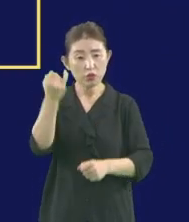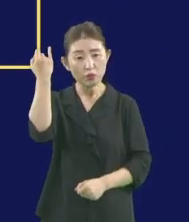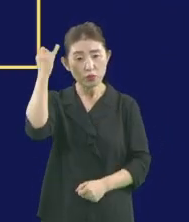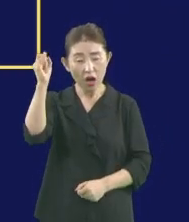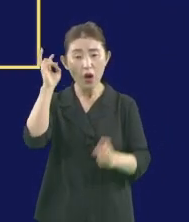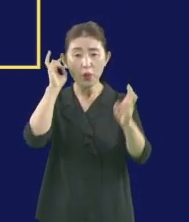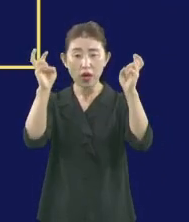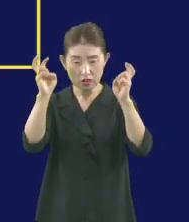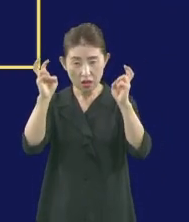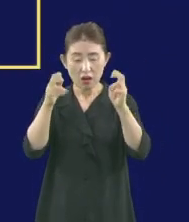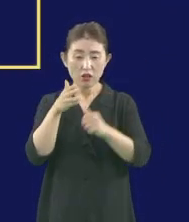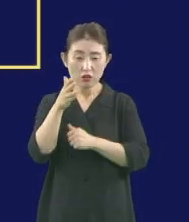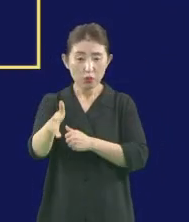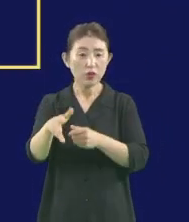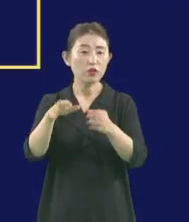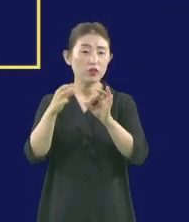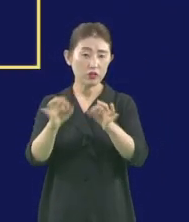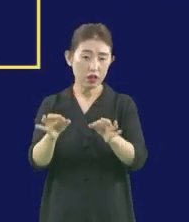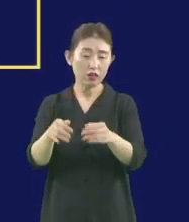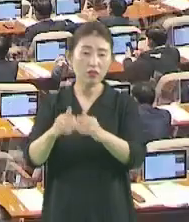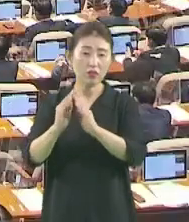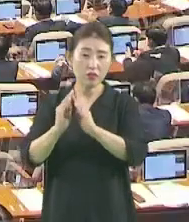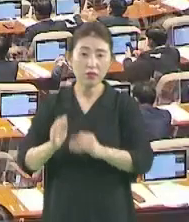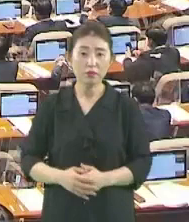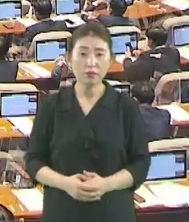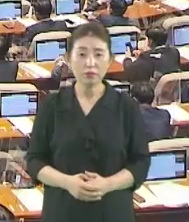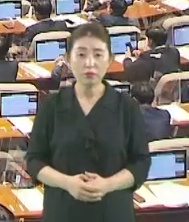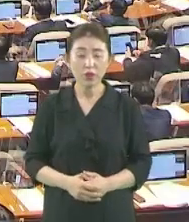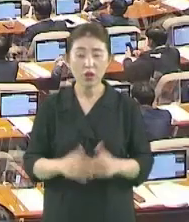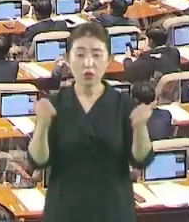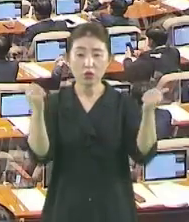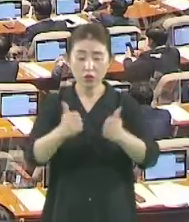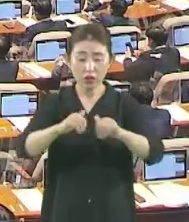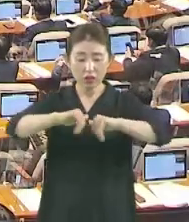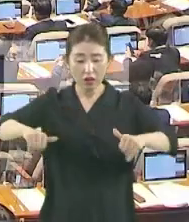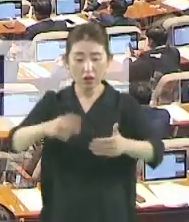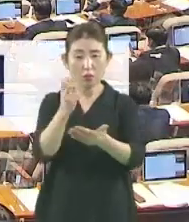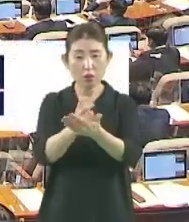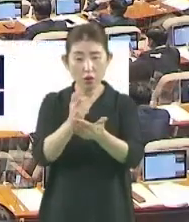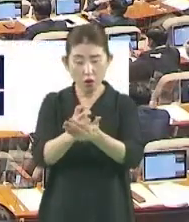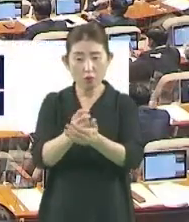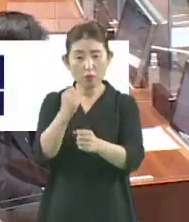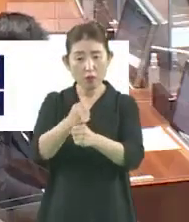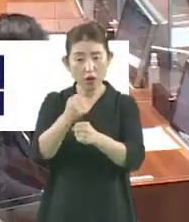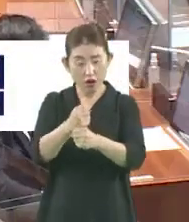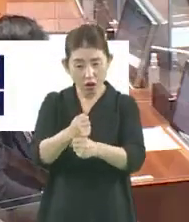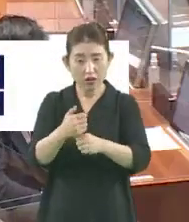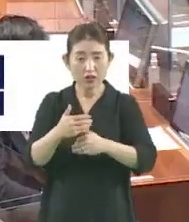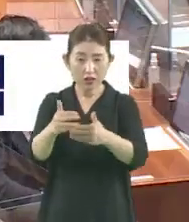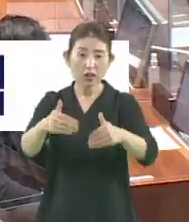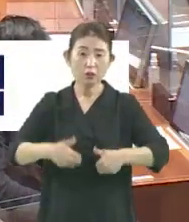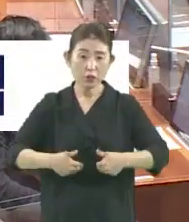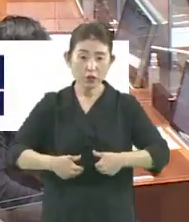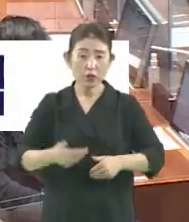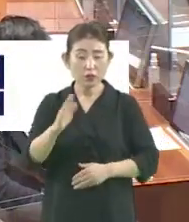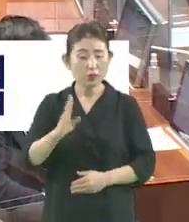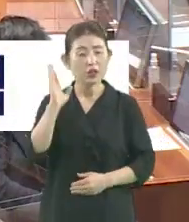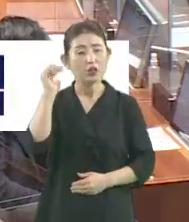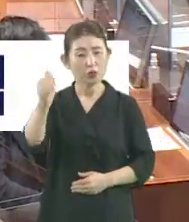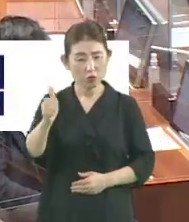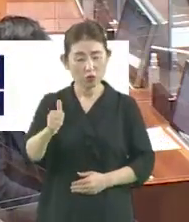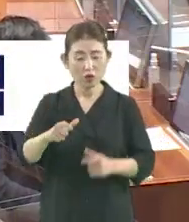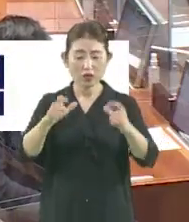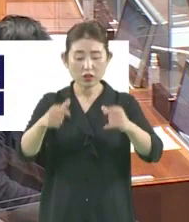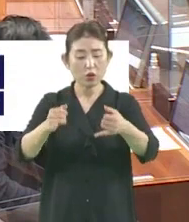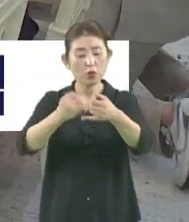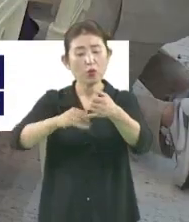금융 활성화란 특수 목적을 가집니다. 국회에서 별도 법률 제정 과정을 거쳐야 하는 상황인데 대통령의 지역